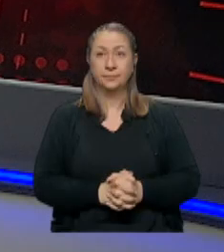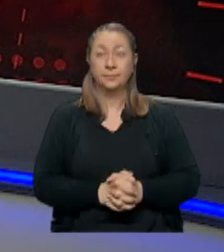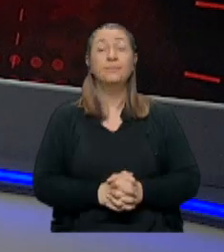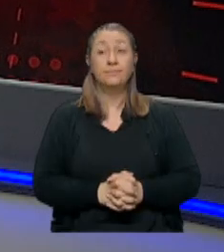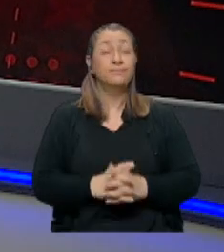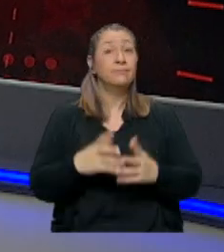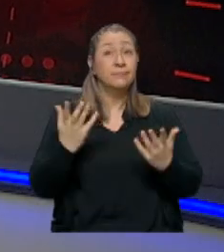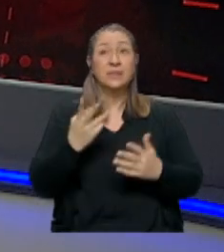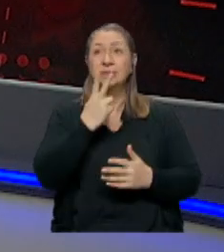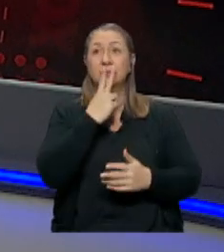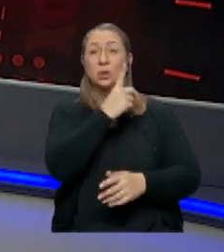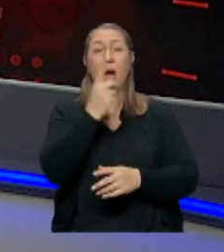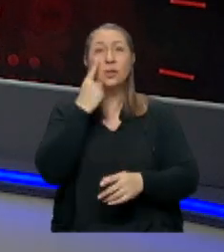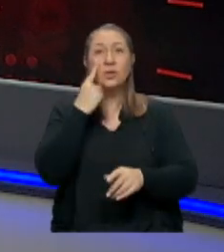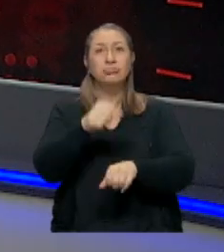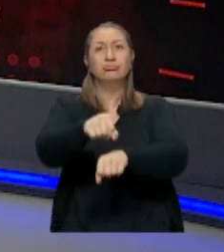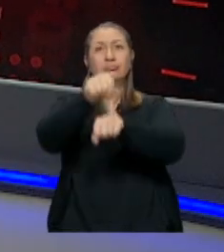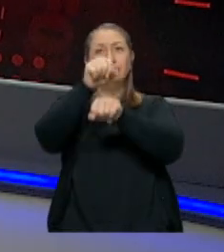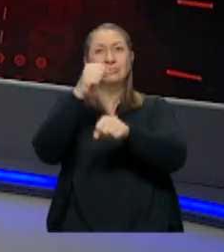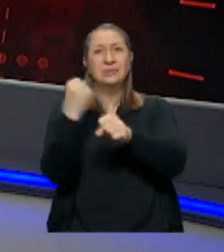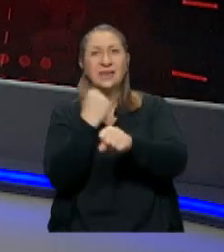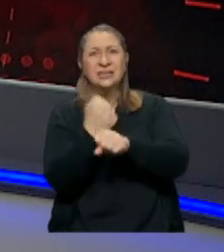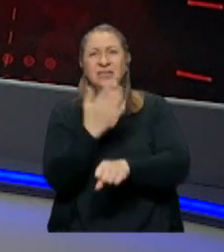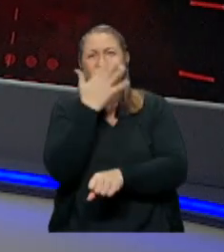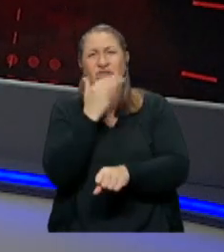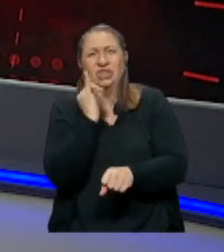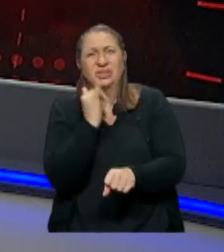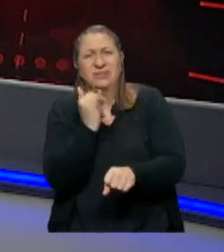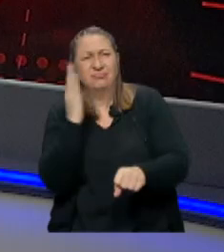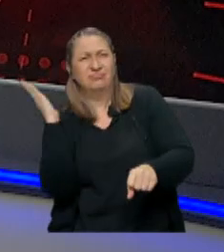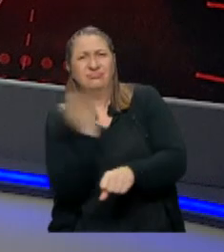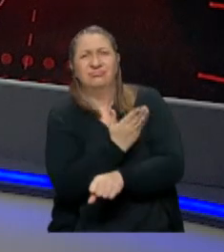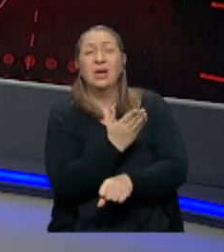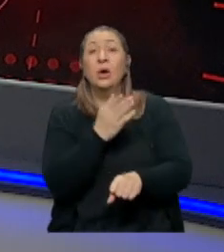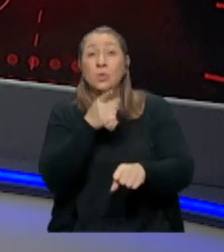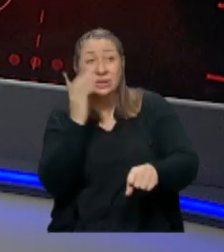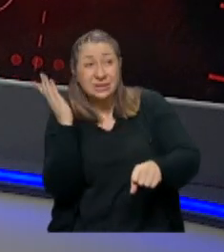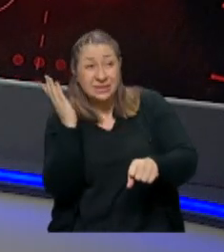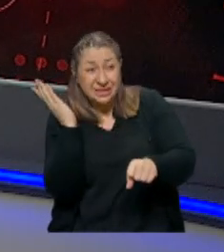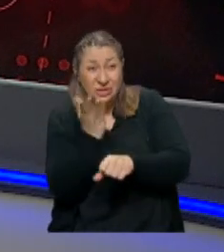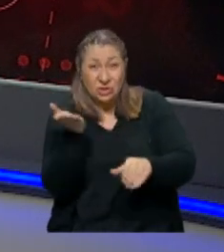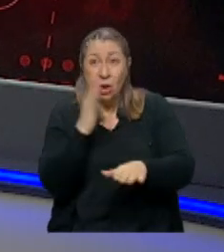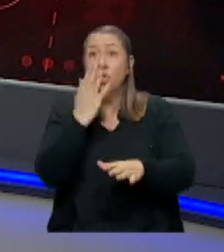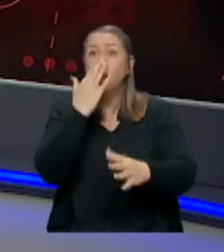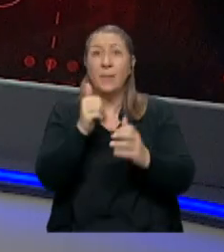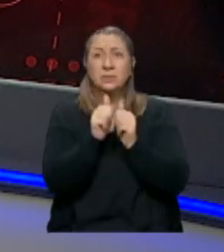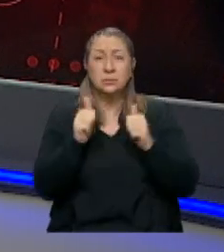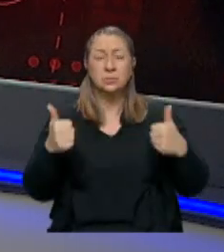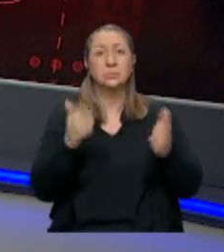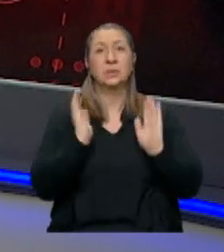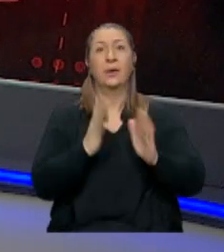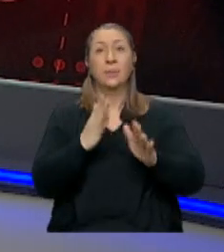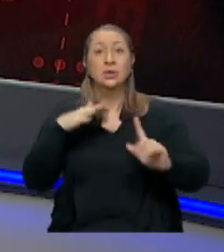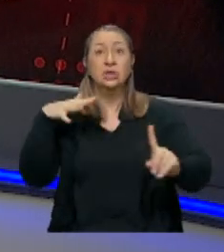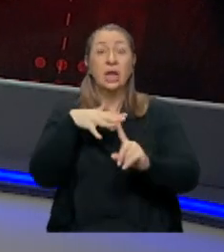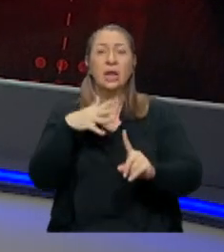Oh be gelelim Samsun'da Atatürk anıtı'na yapılan çizgi çirkin saldırıya saldırı sonrası o anıtın önünde nöbet sürüyor